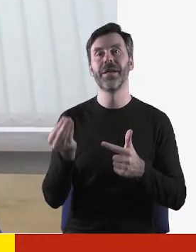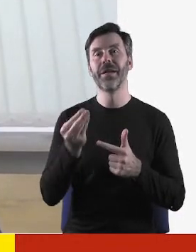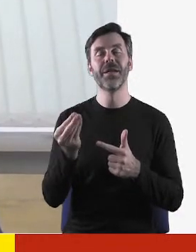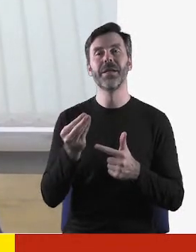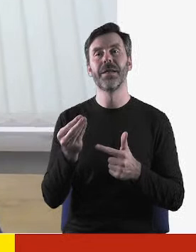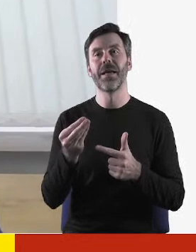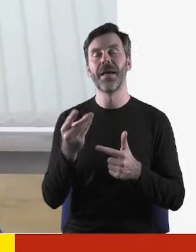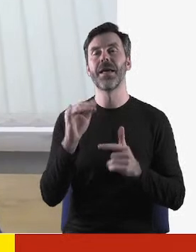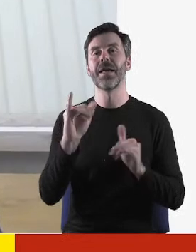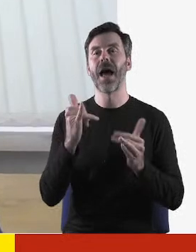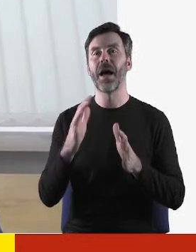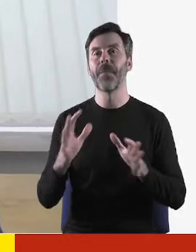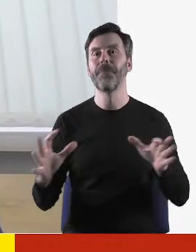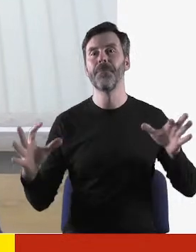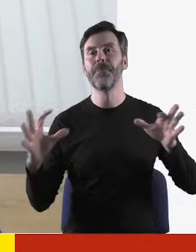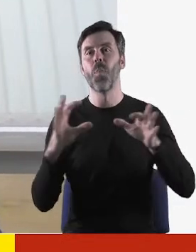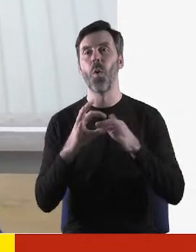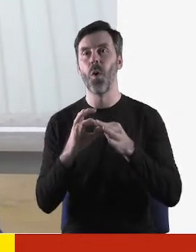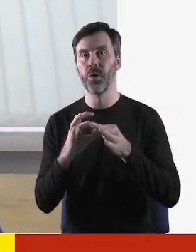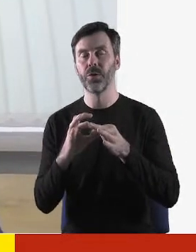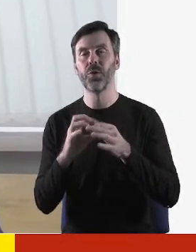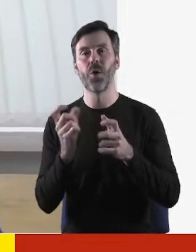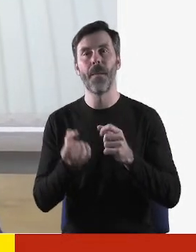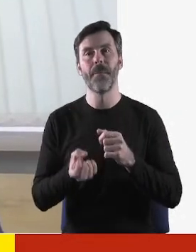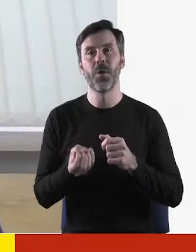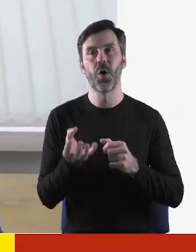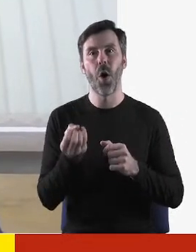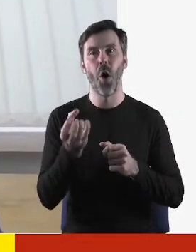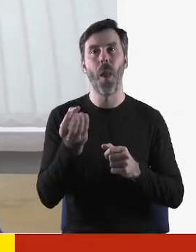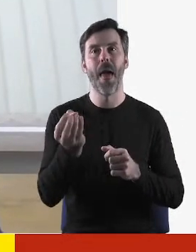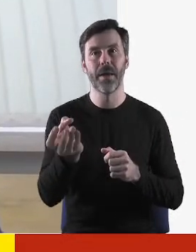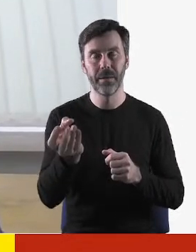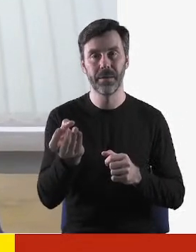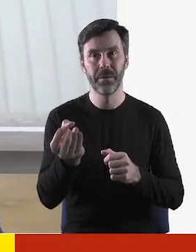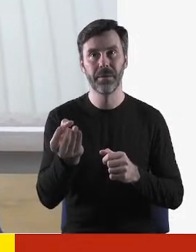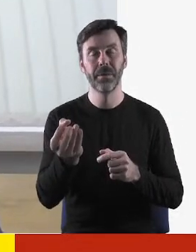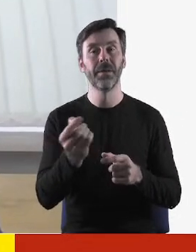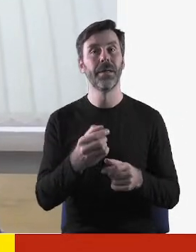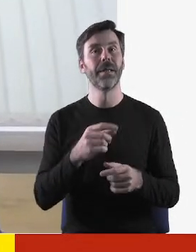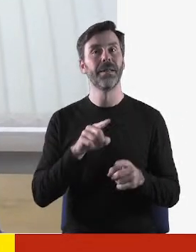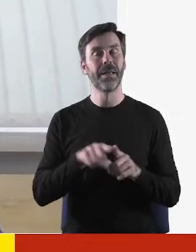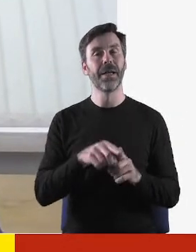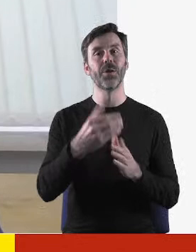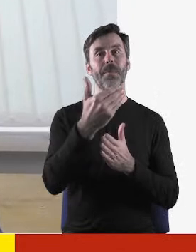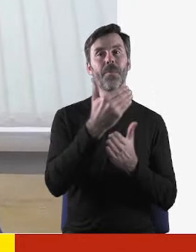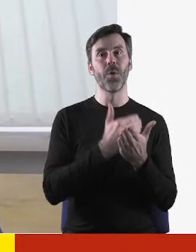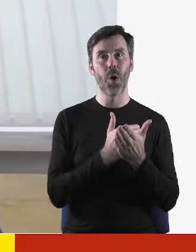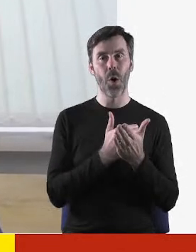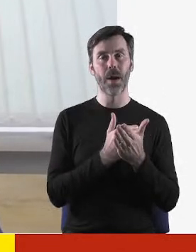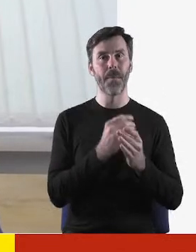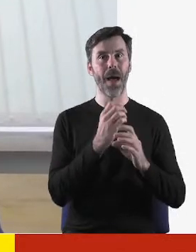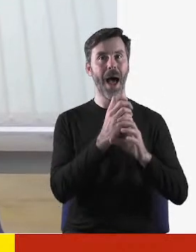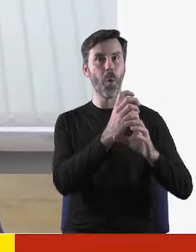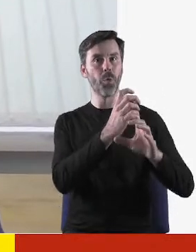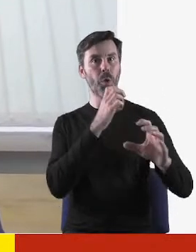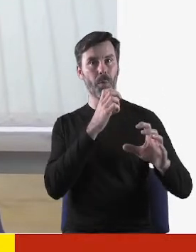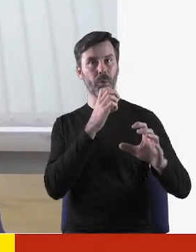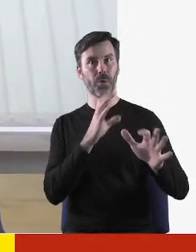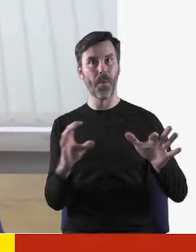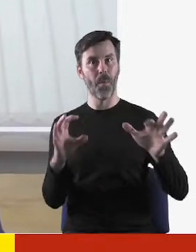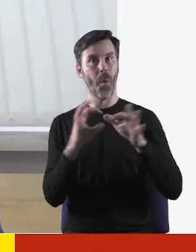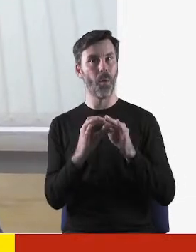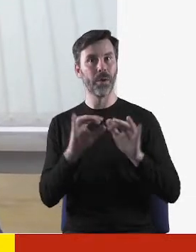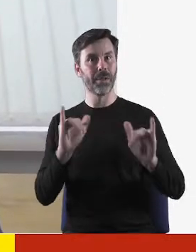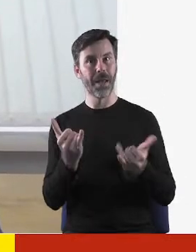połączyć to, co robimy na kolei z naszym programem autobusowym, abyśmy